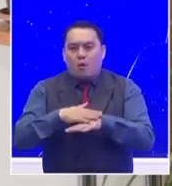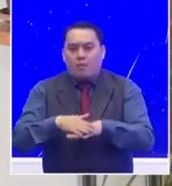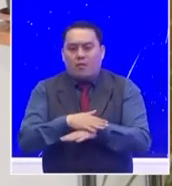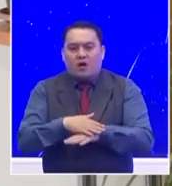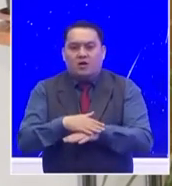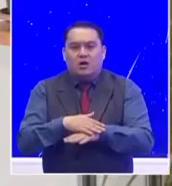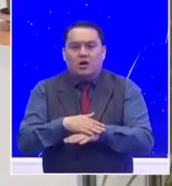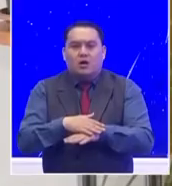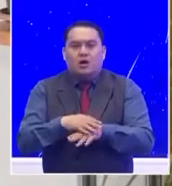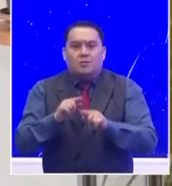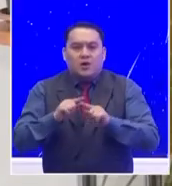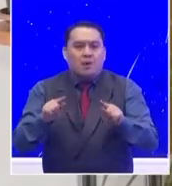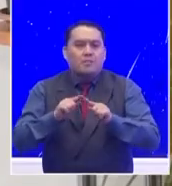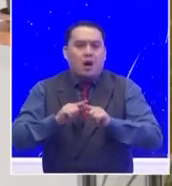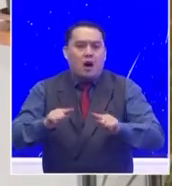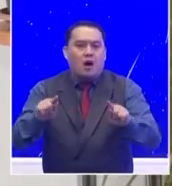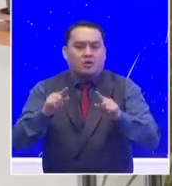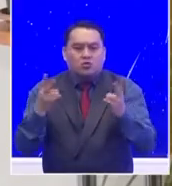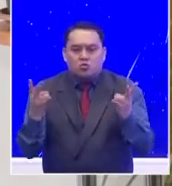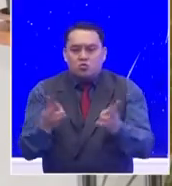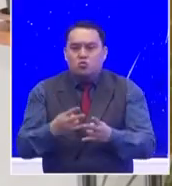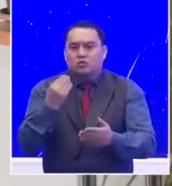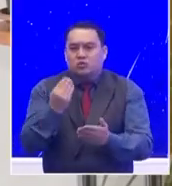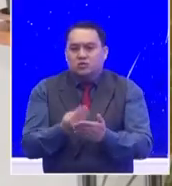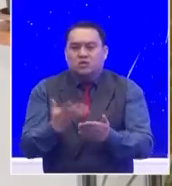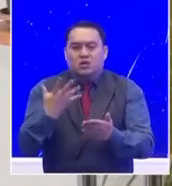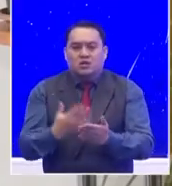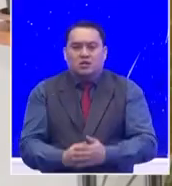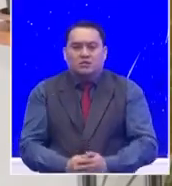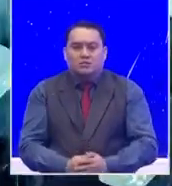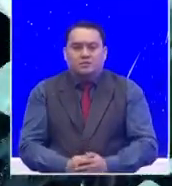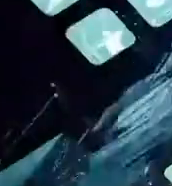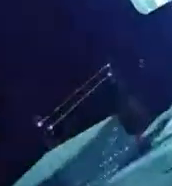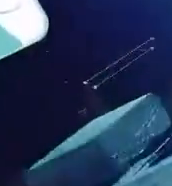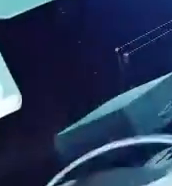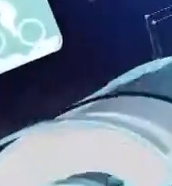без устали должны пропагандировать все то ценное, которое есть у нашего народа.